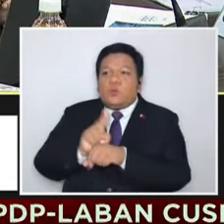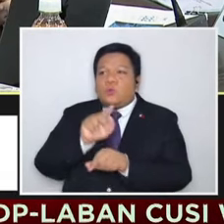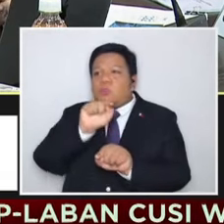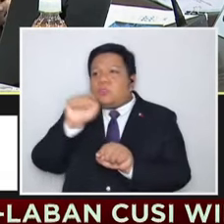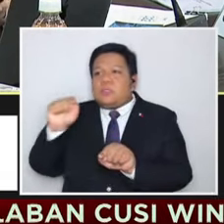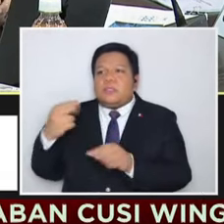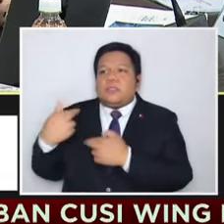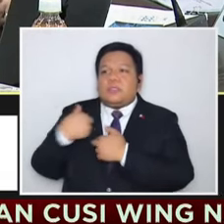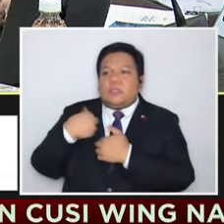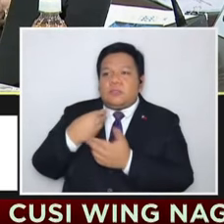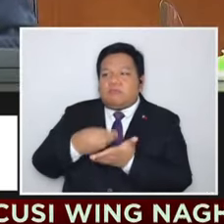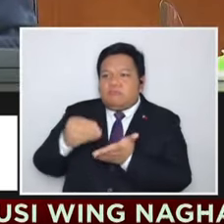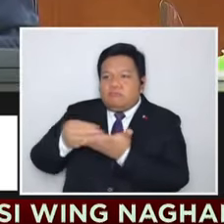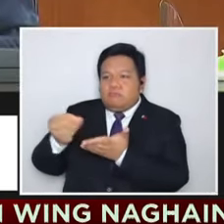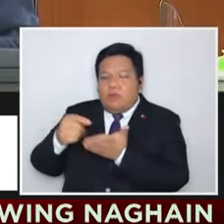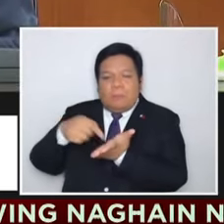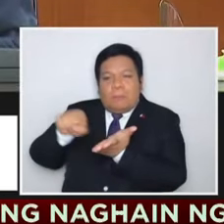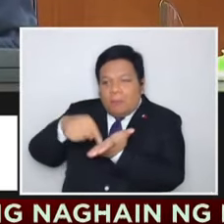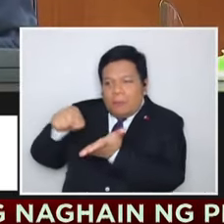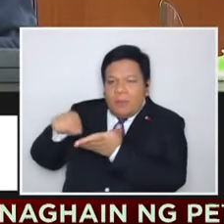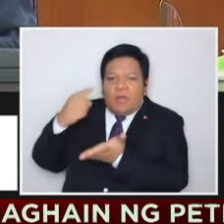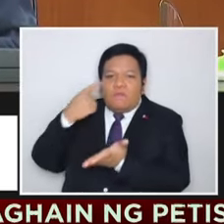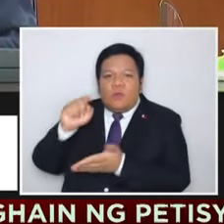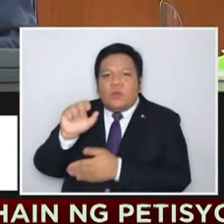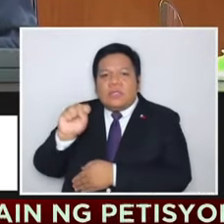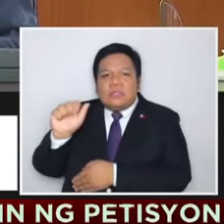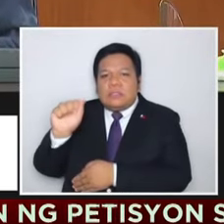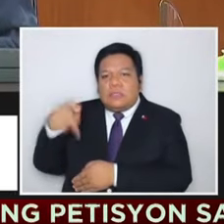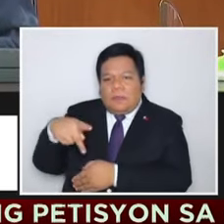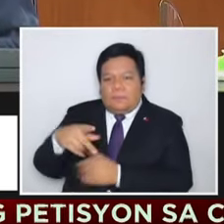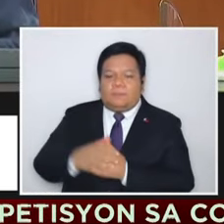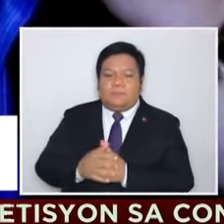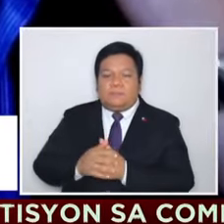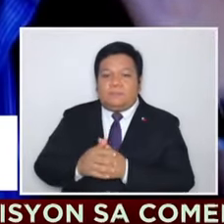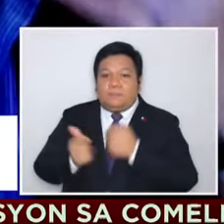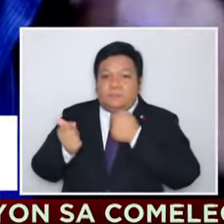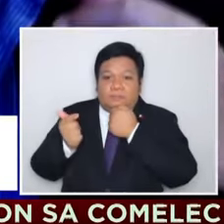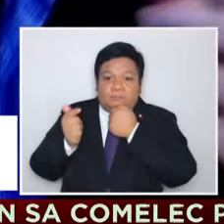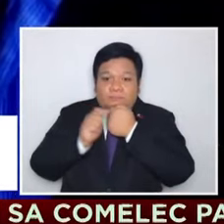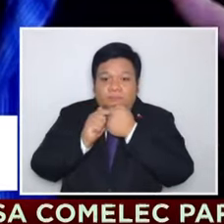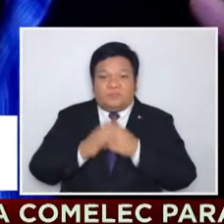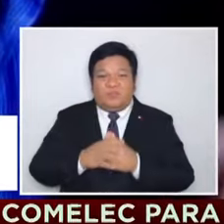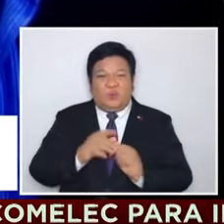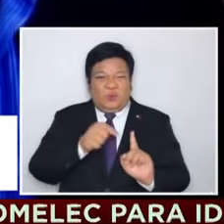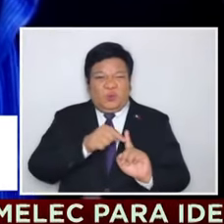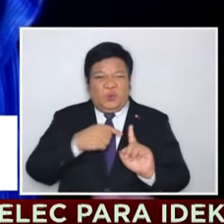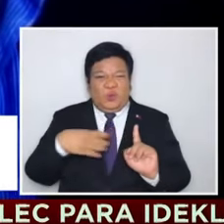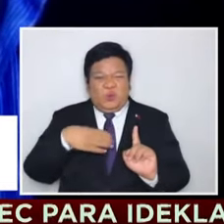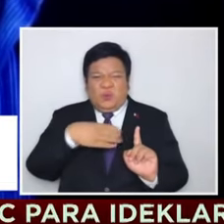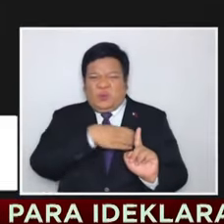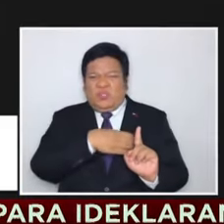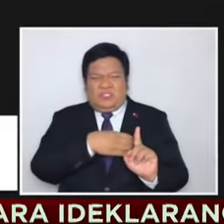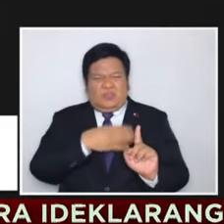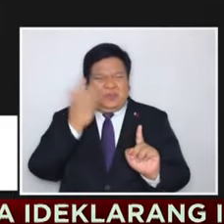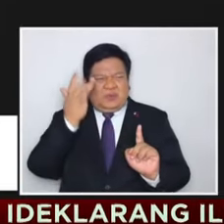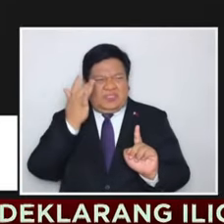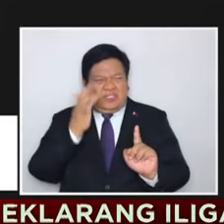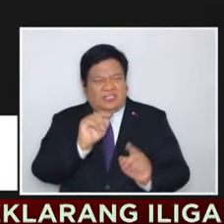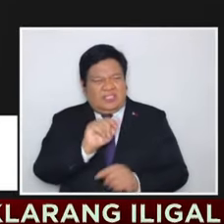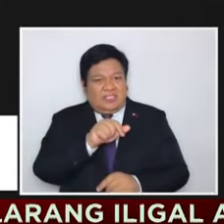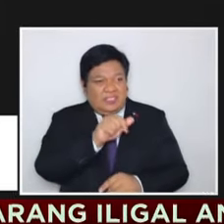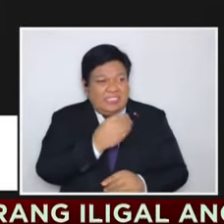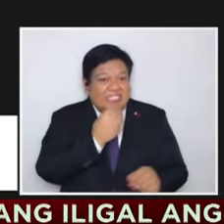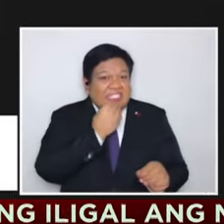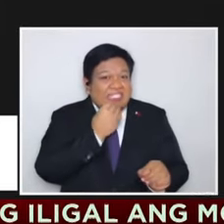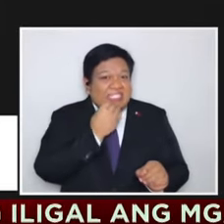out the social amelioration programs. Gigil rin ang isang kongresista kung bakit 10 piso lang kada mil ang budget ng DSWD para sa